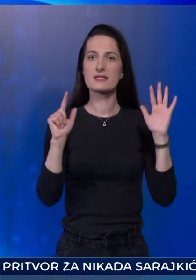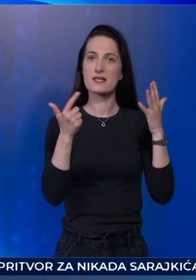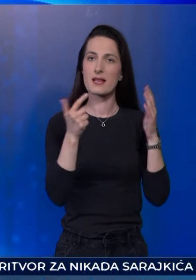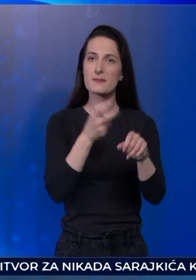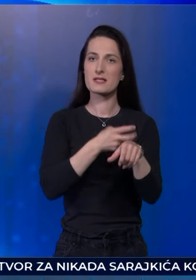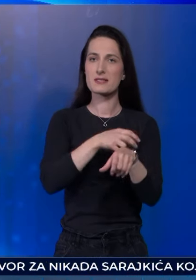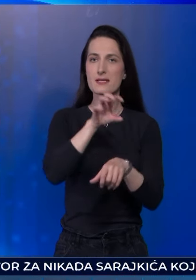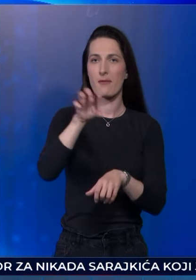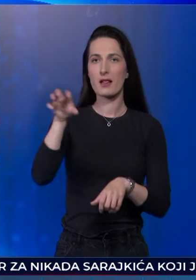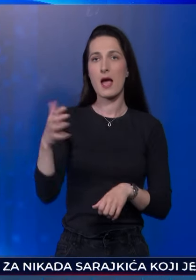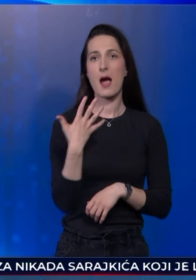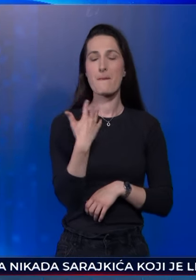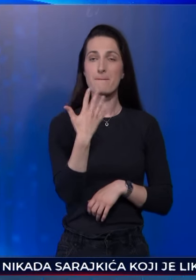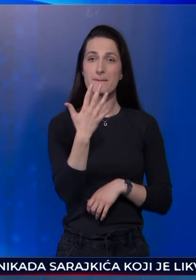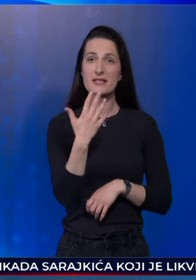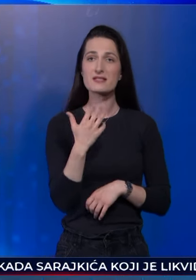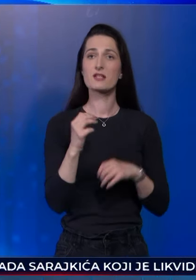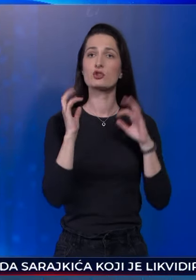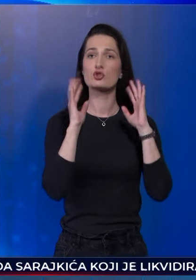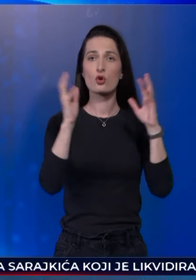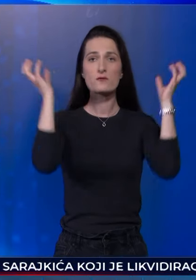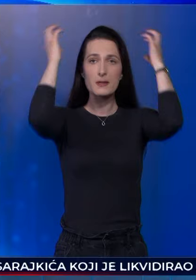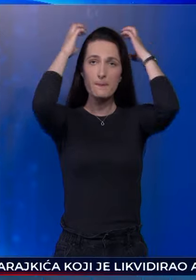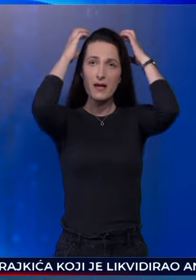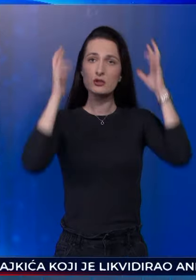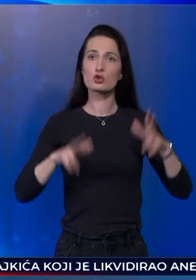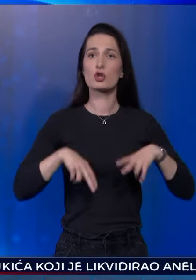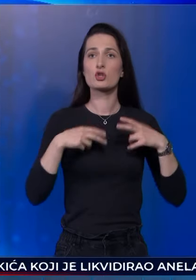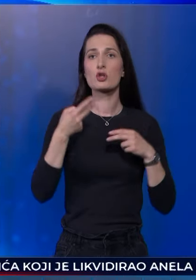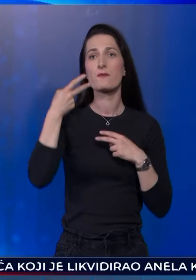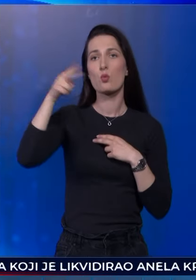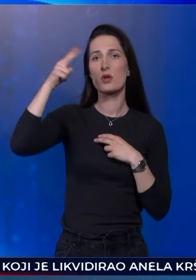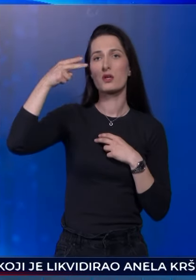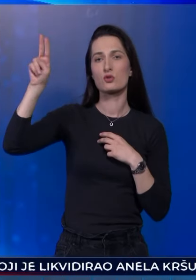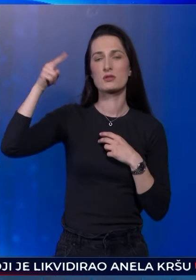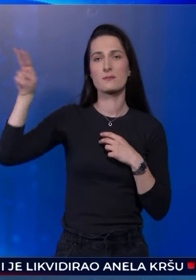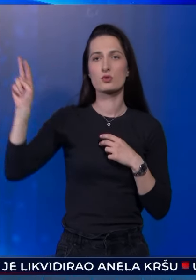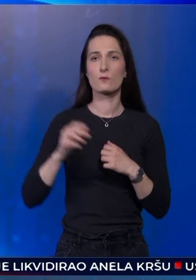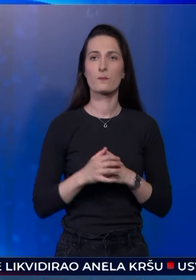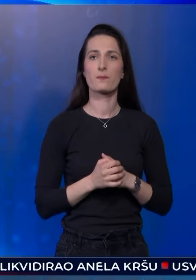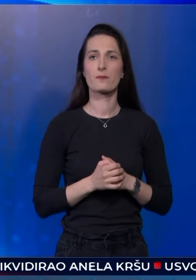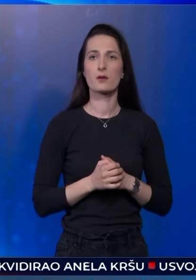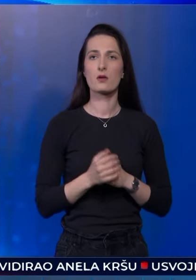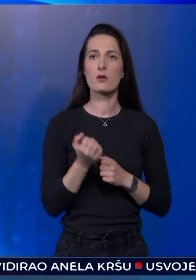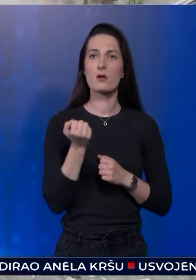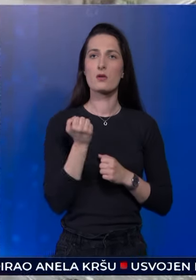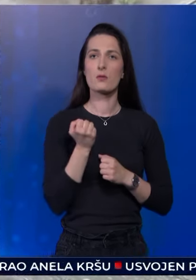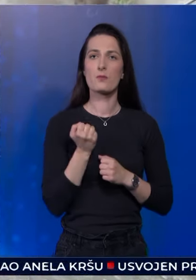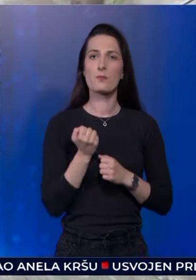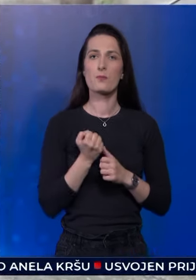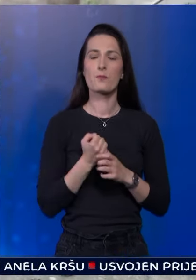iz 17 zemalja, a 50 džinovskih pandi živi u inozemstvu.